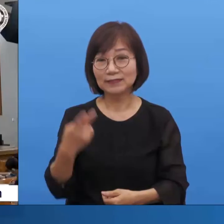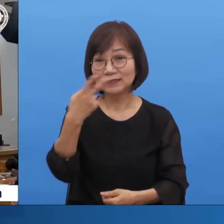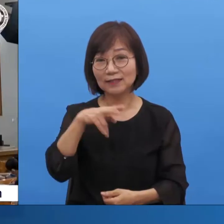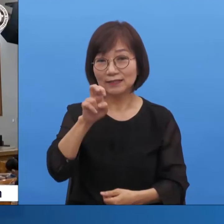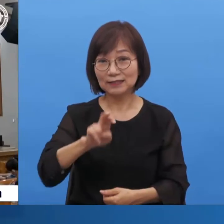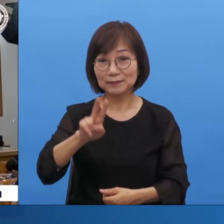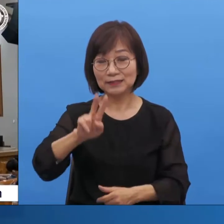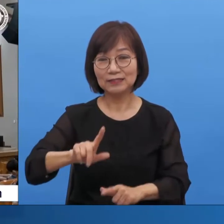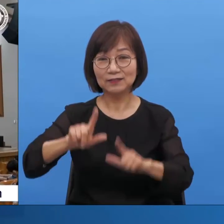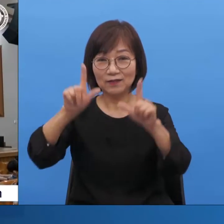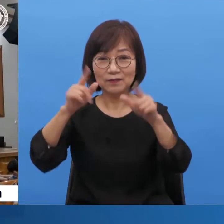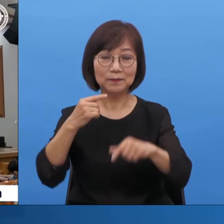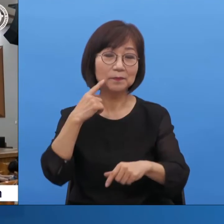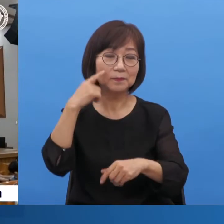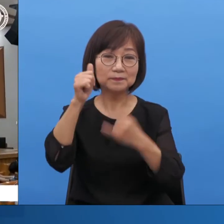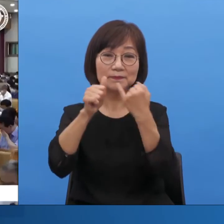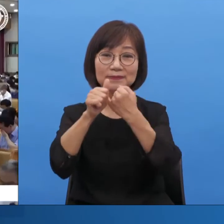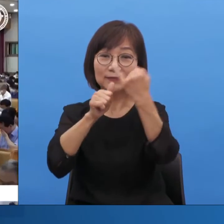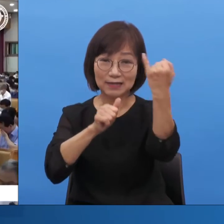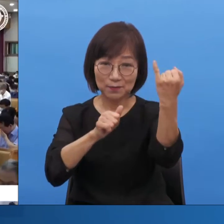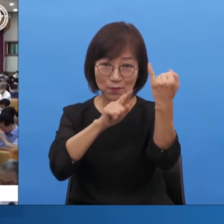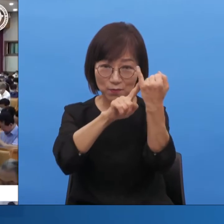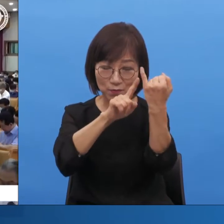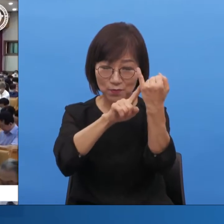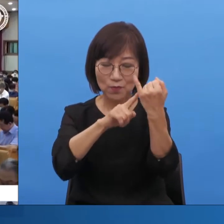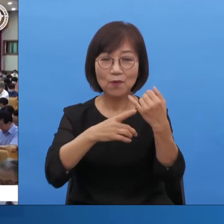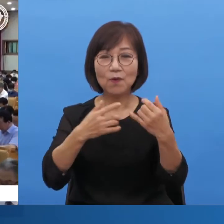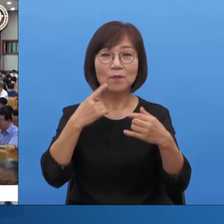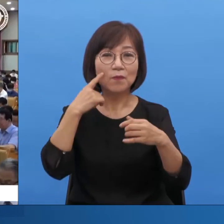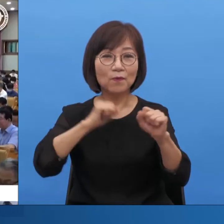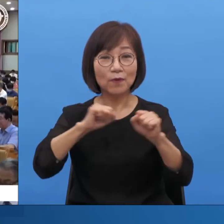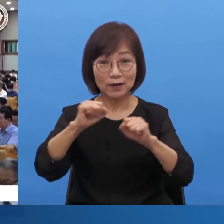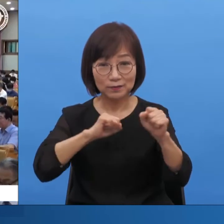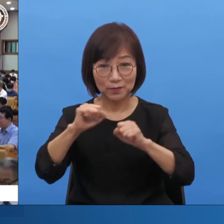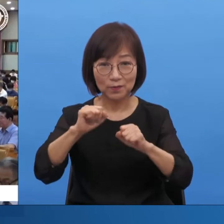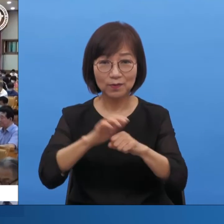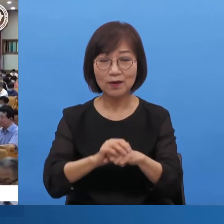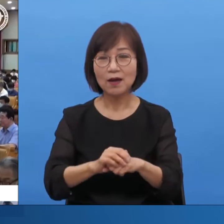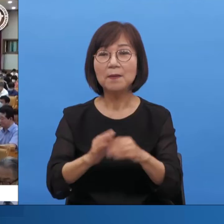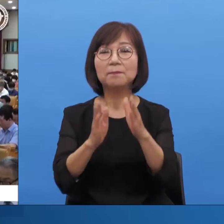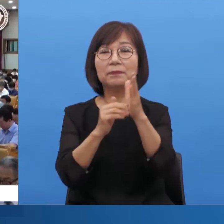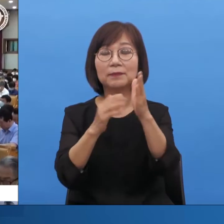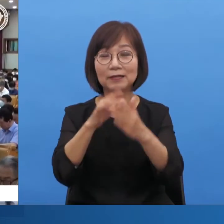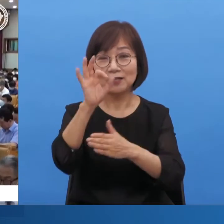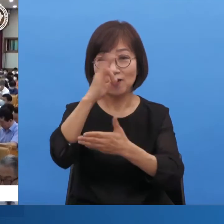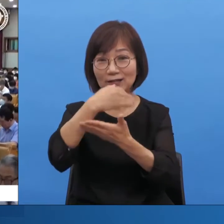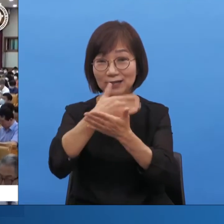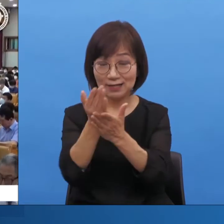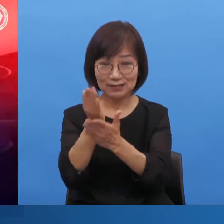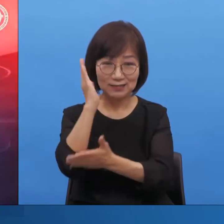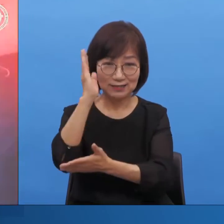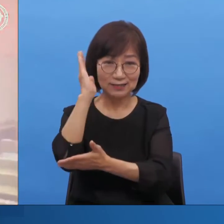2022 여름학기 목회 사모원이 사모의 목회 비밀 10가지란 주제로 오는 6월 15일 열립니다.